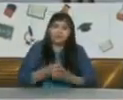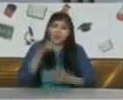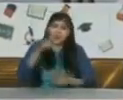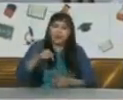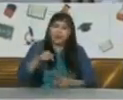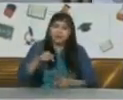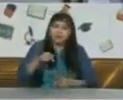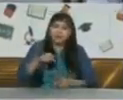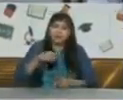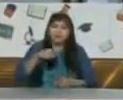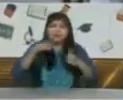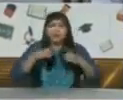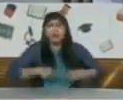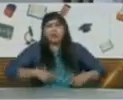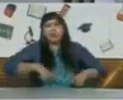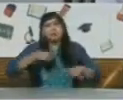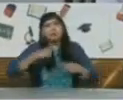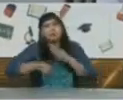आपकी दिनचर्या में